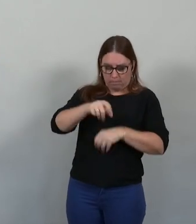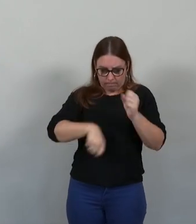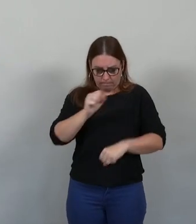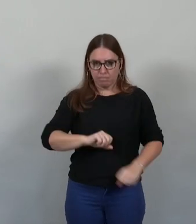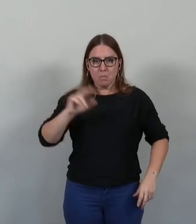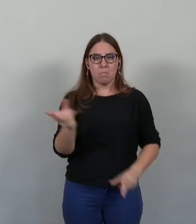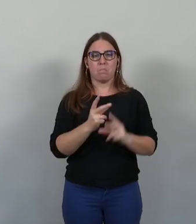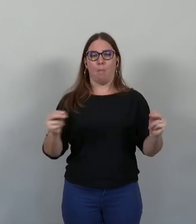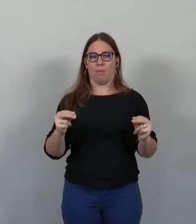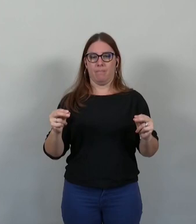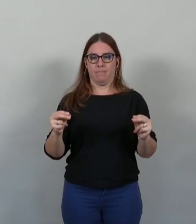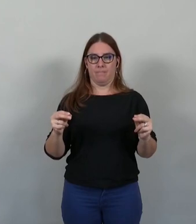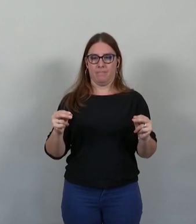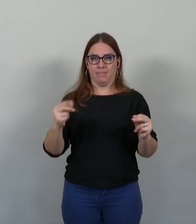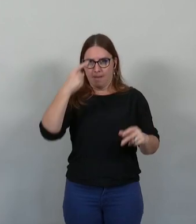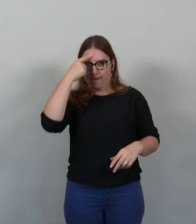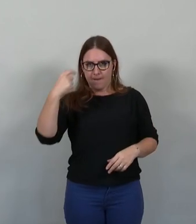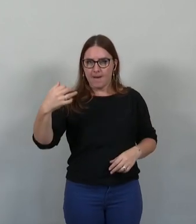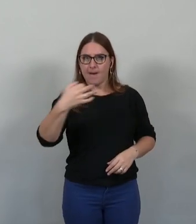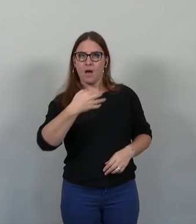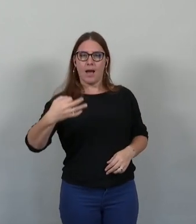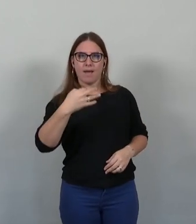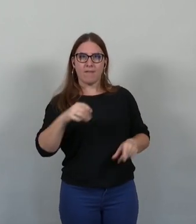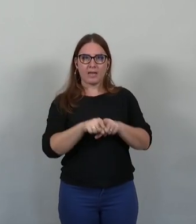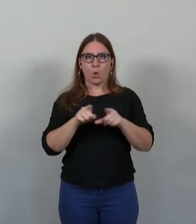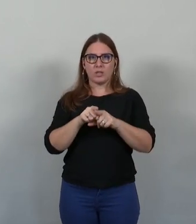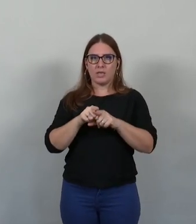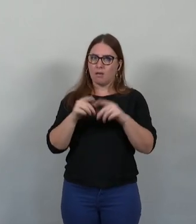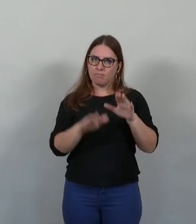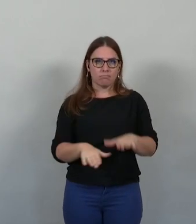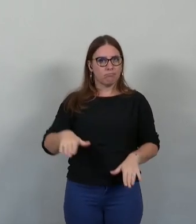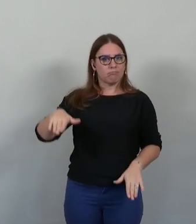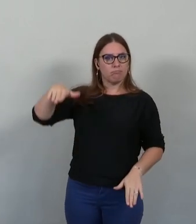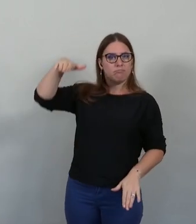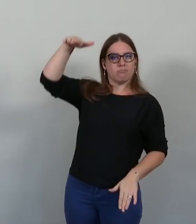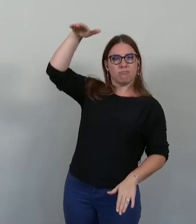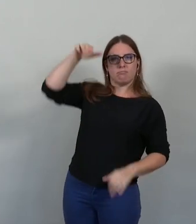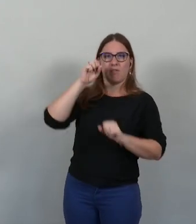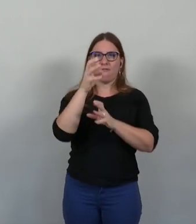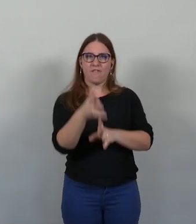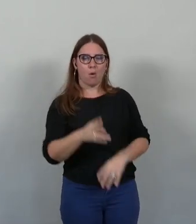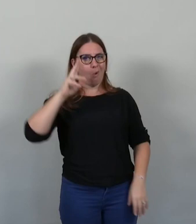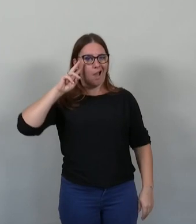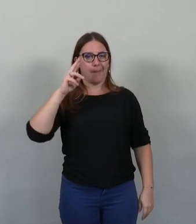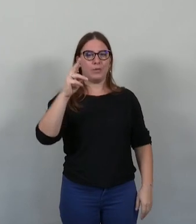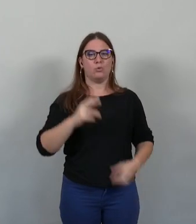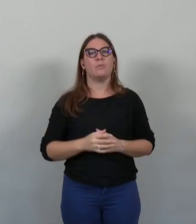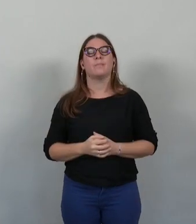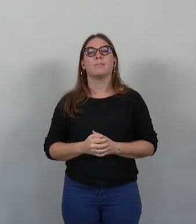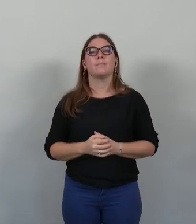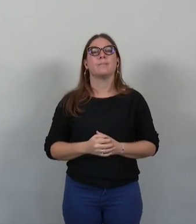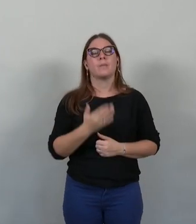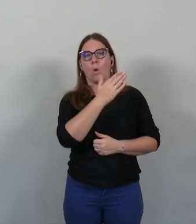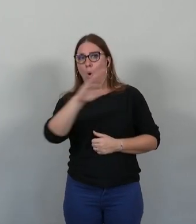regardent le réflex gardent le réflexe de ce moyen de transport tout au long de leur vie et l'autre enjeu